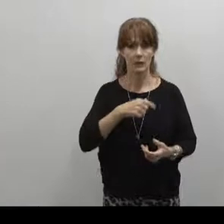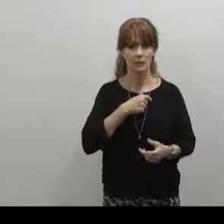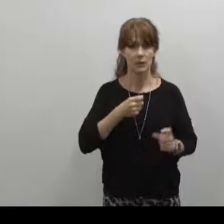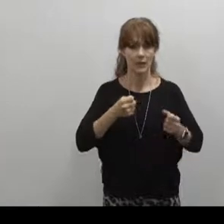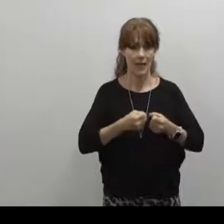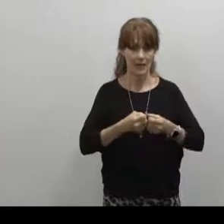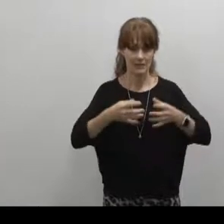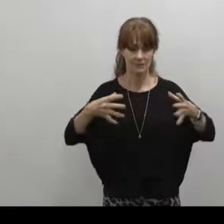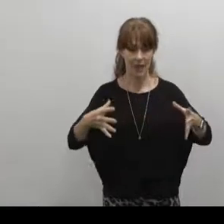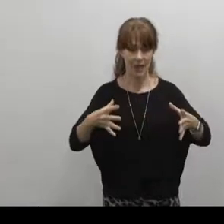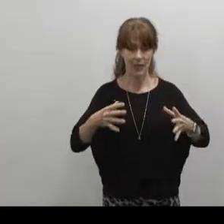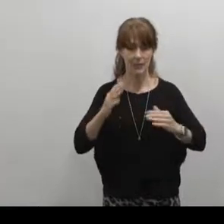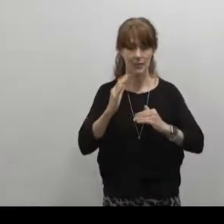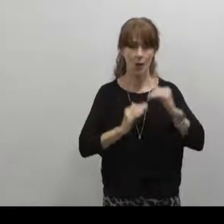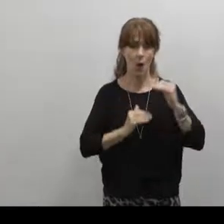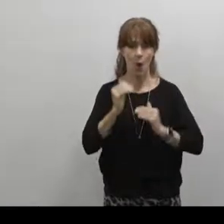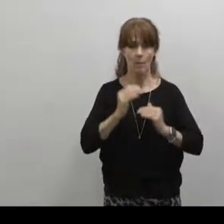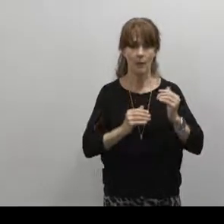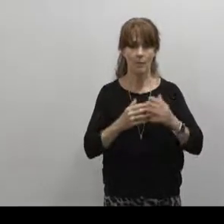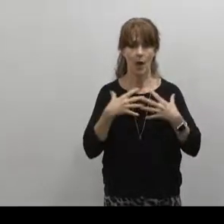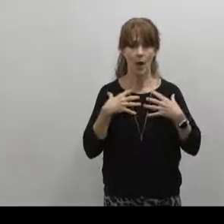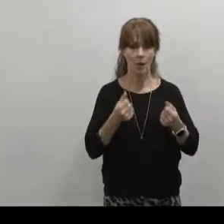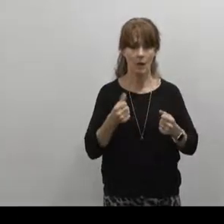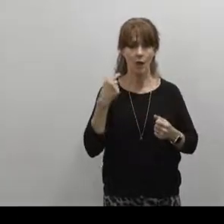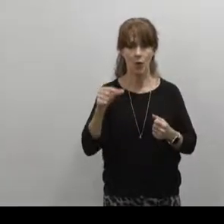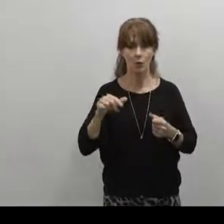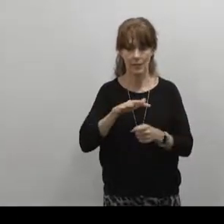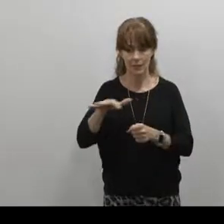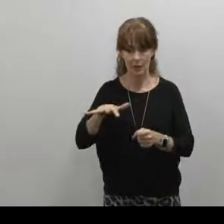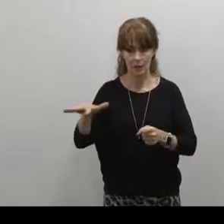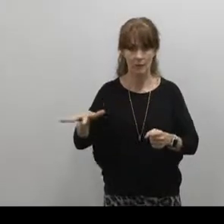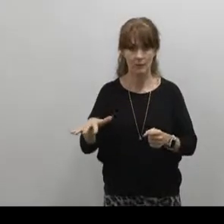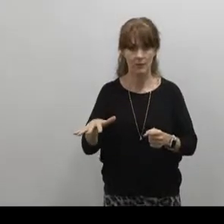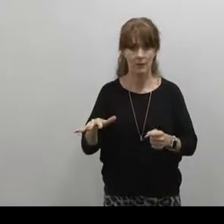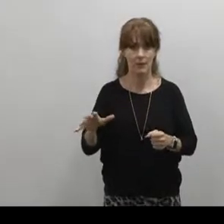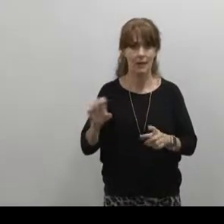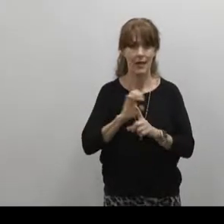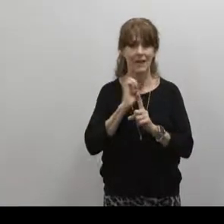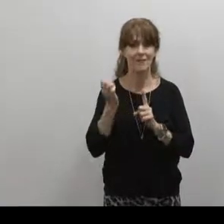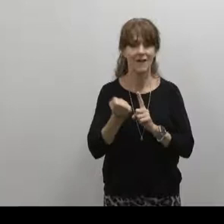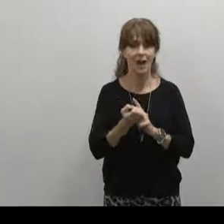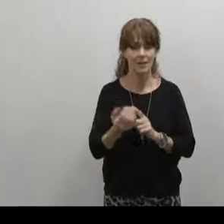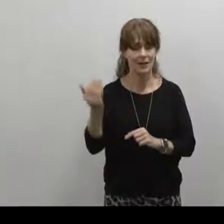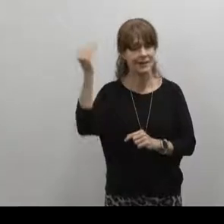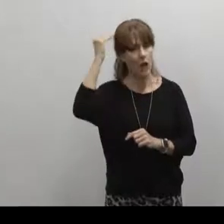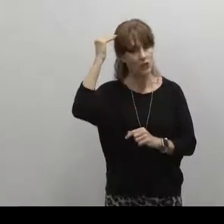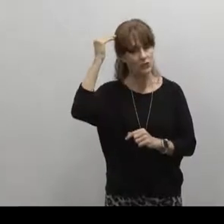nhưng tiêm con sa để nơi thì còn lòng bệnh nhưng đảm bảo miền sọc tập hiệp là